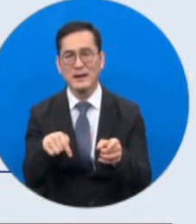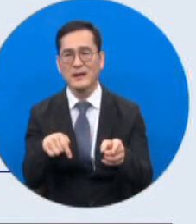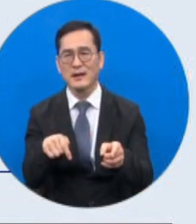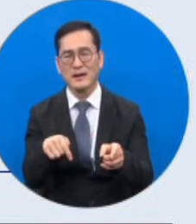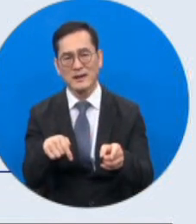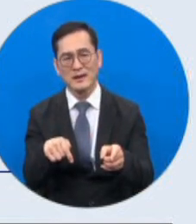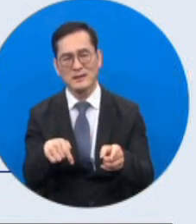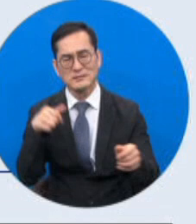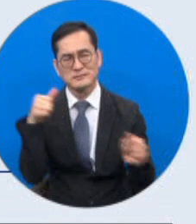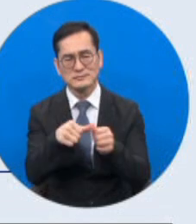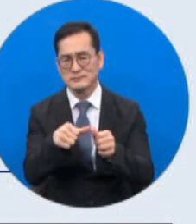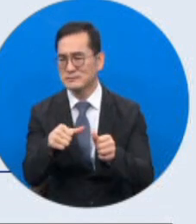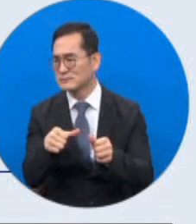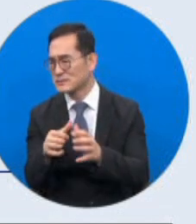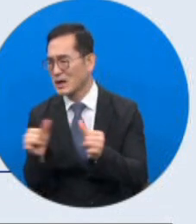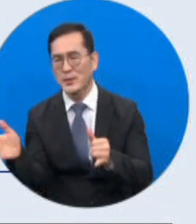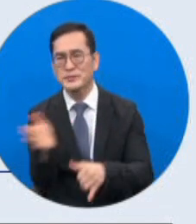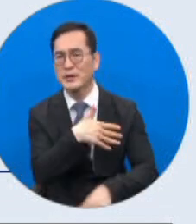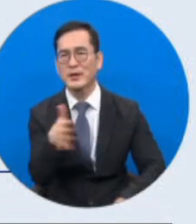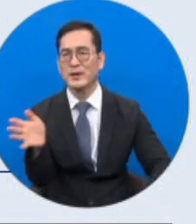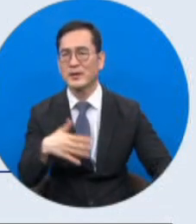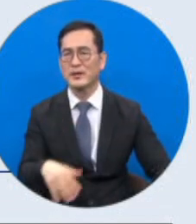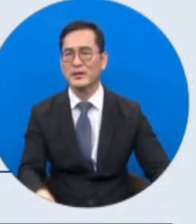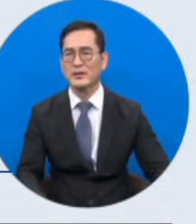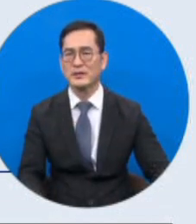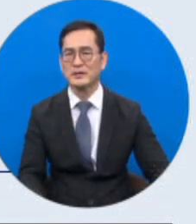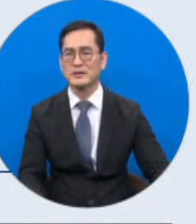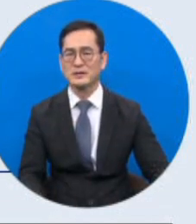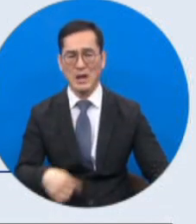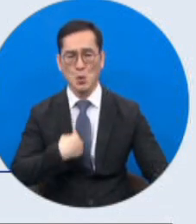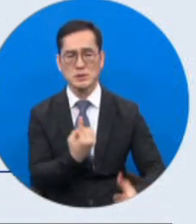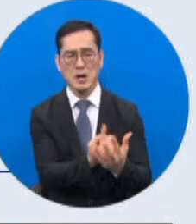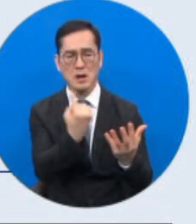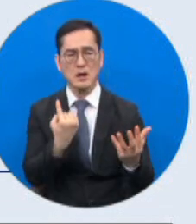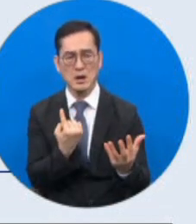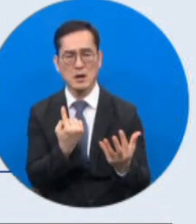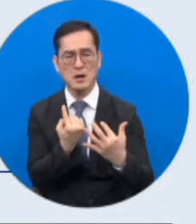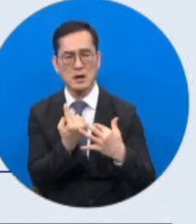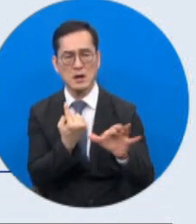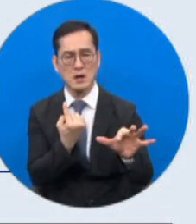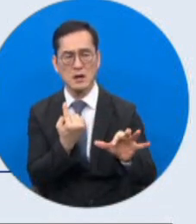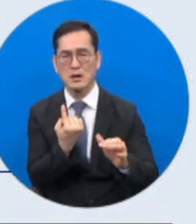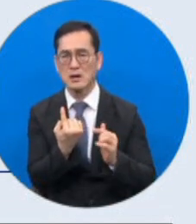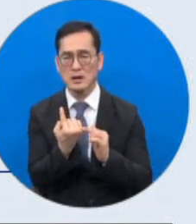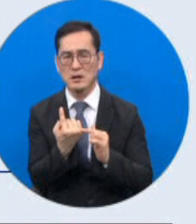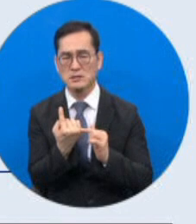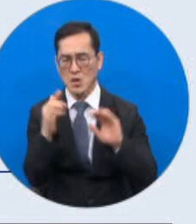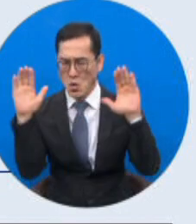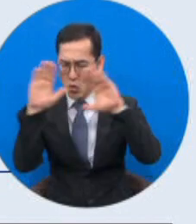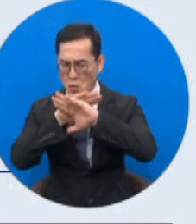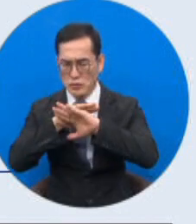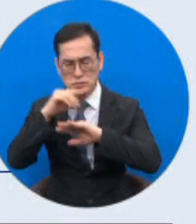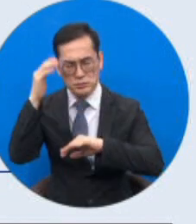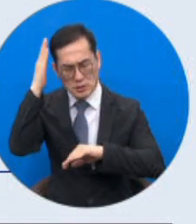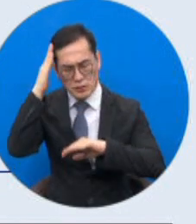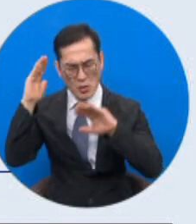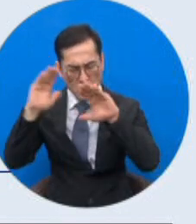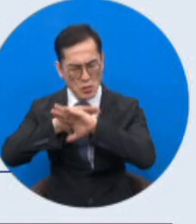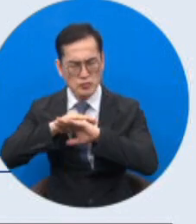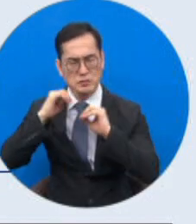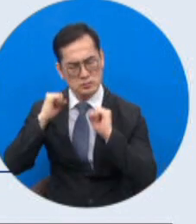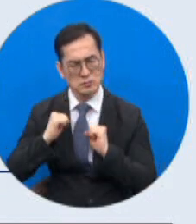익숙해져 버렸다 이런 표현 썼군요. 끝이 보이지 않는 광야에 홀로 서 있는 느낌. 더는 암흑의 겨울 속에 살 수는 없다. 라고 작심 발언을 했습니다.